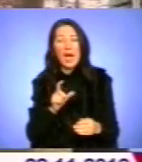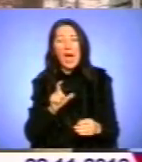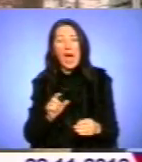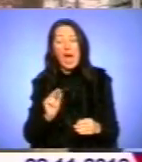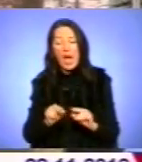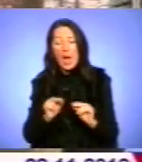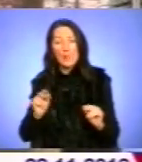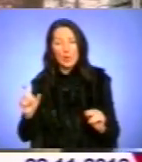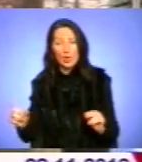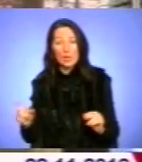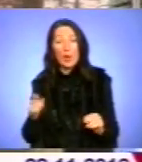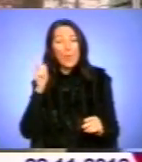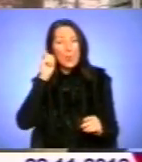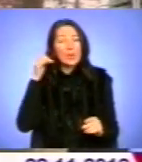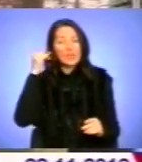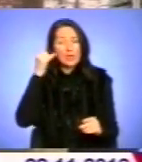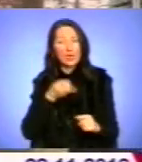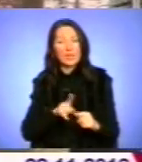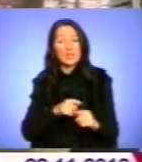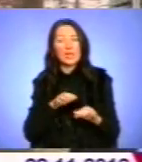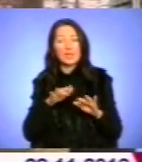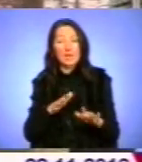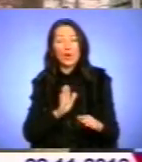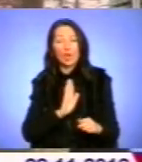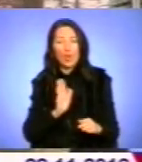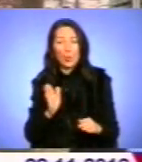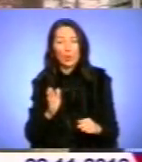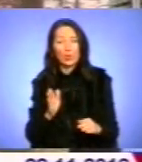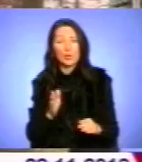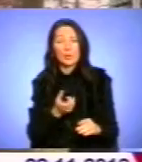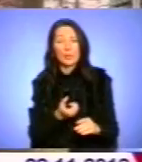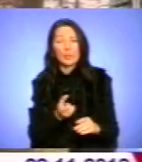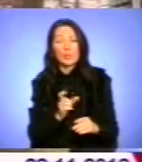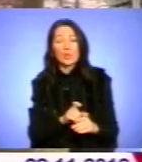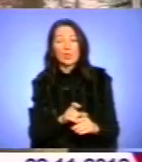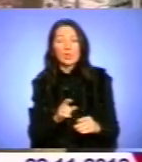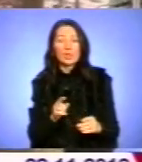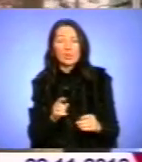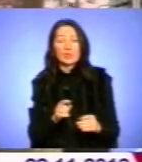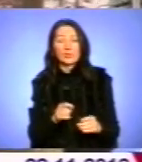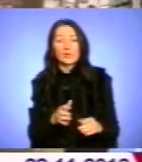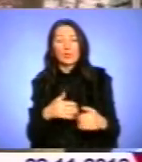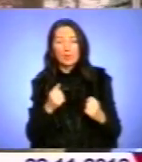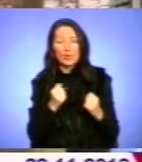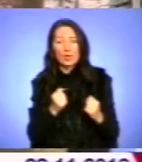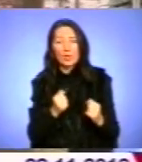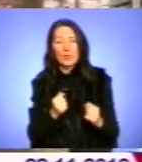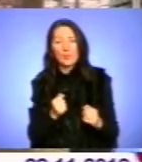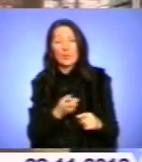мобільних телефонів. Так от, ці заходи будуть більш такими різкими, і